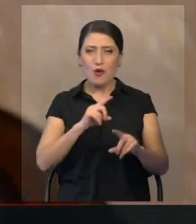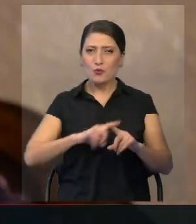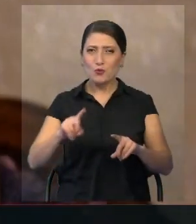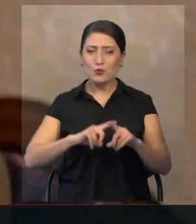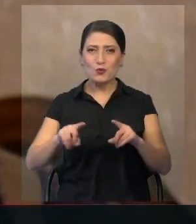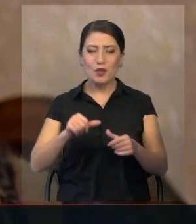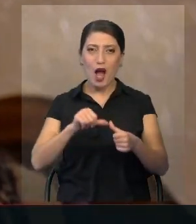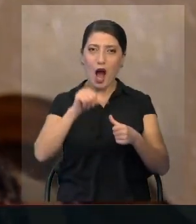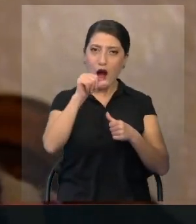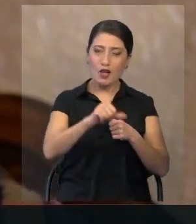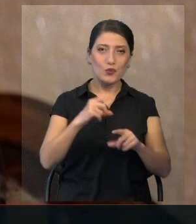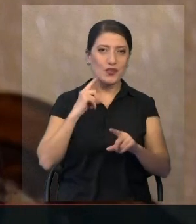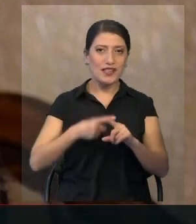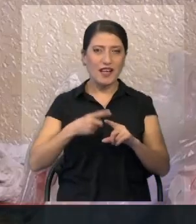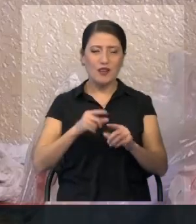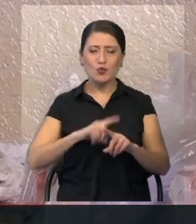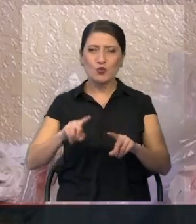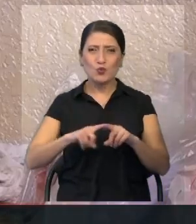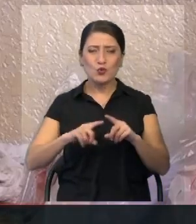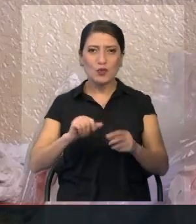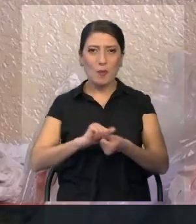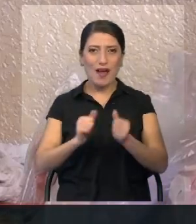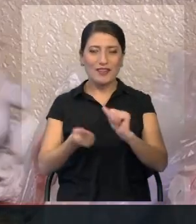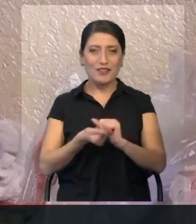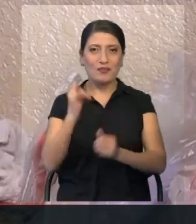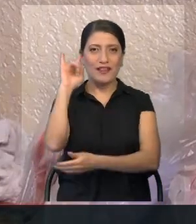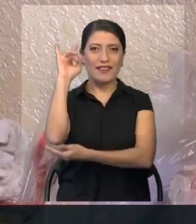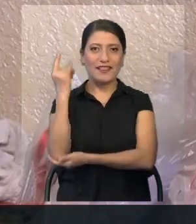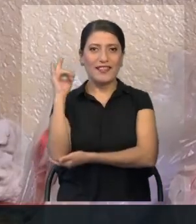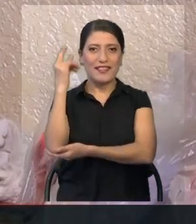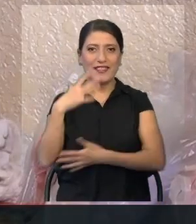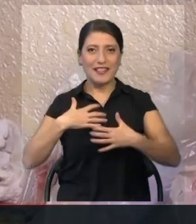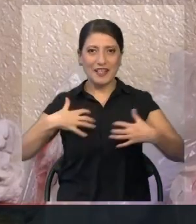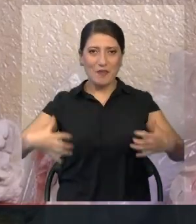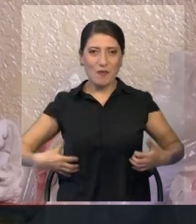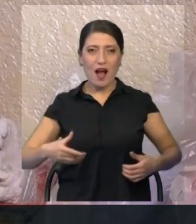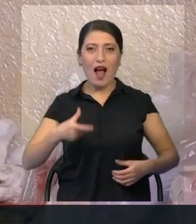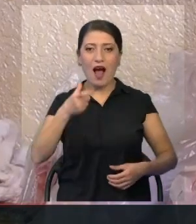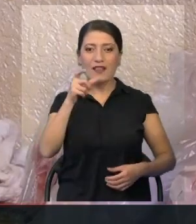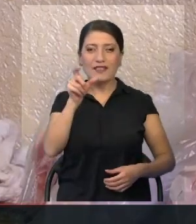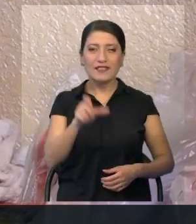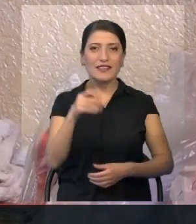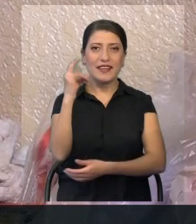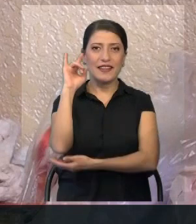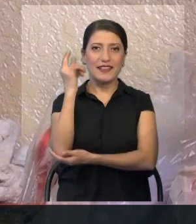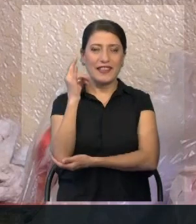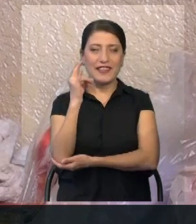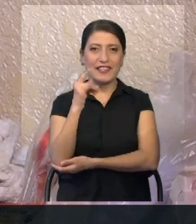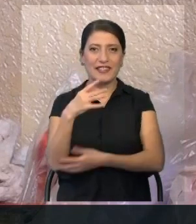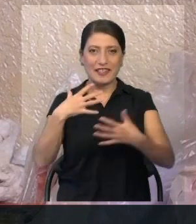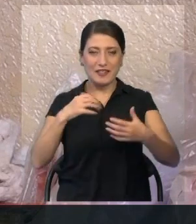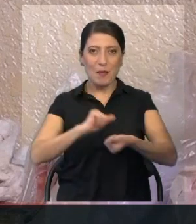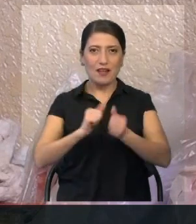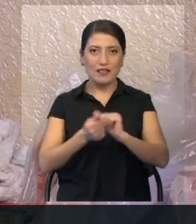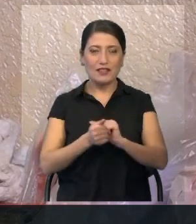թարթելու, հատուկ մետաղի վրա արագ-արագ պատրաստում է տիկնիկի կմախքը։ Ամեն մի տիկնիկ սարքելուց հետո ոնց որ նոր մարդ